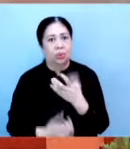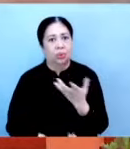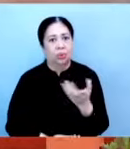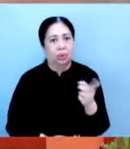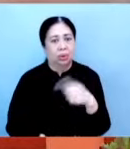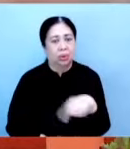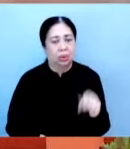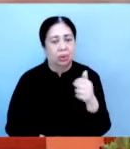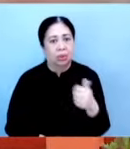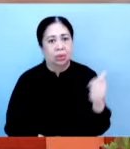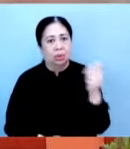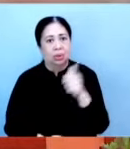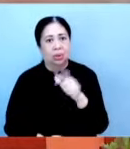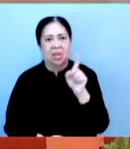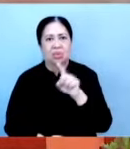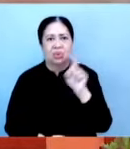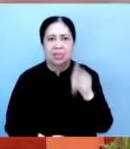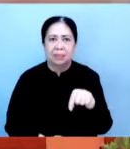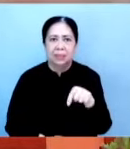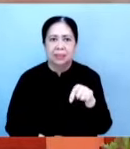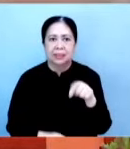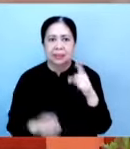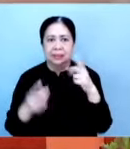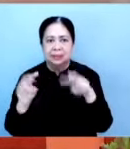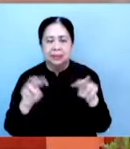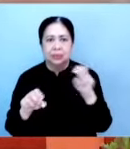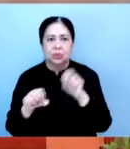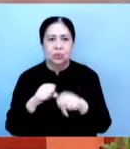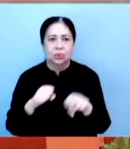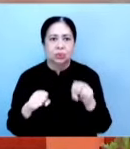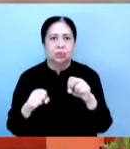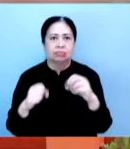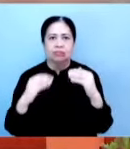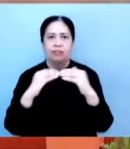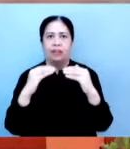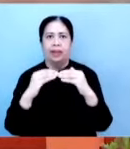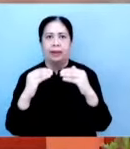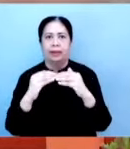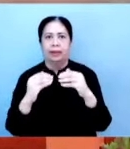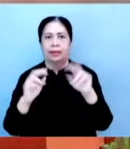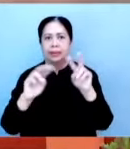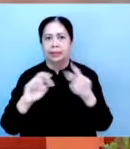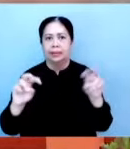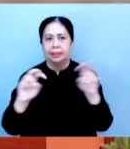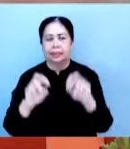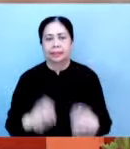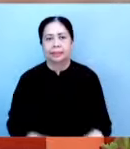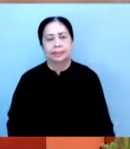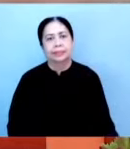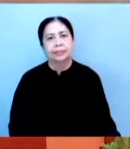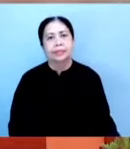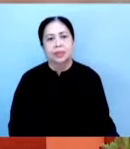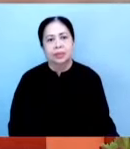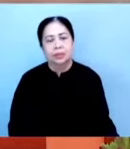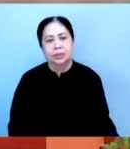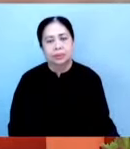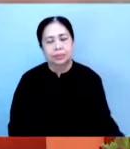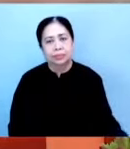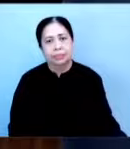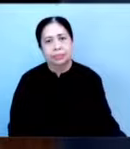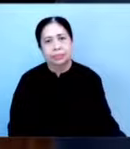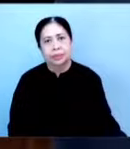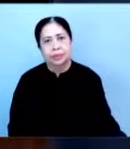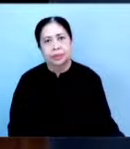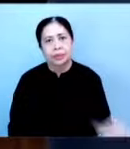no Ano dapat yung mga tinitignan nila para tiyakin ang maging imbestigasyon dito o Yun ang yun ang maganda kasi um